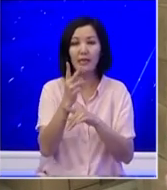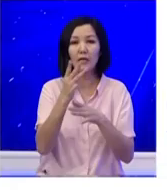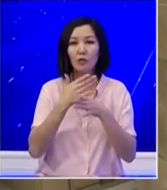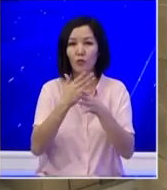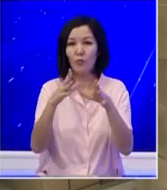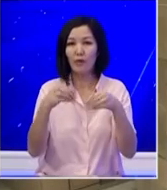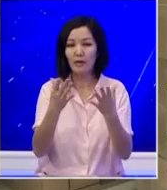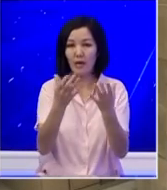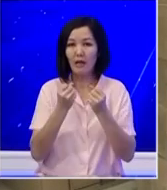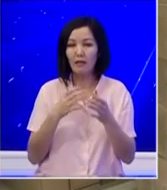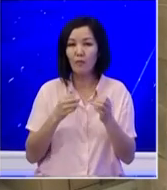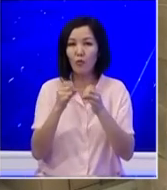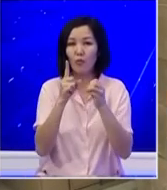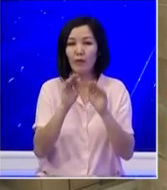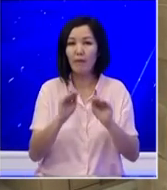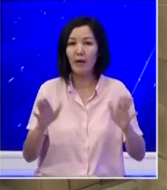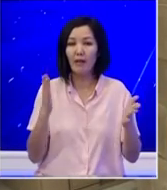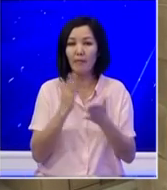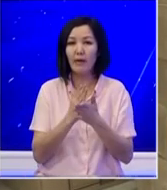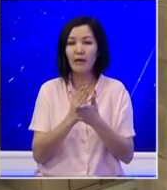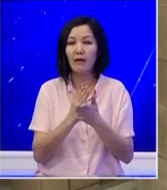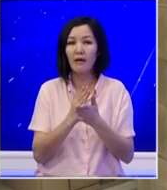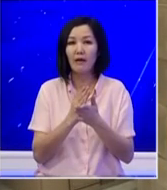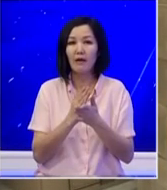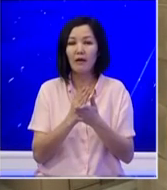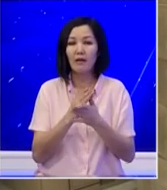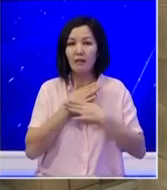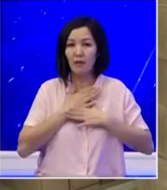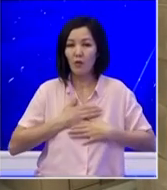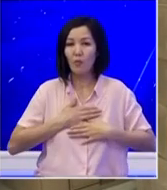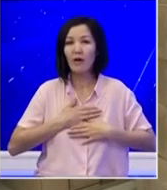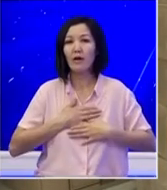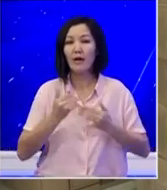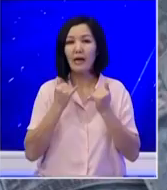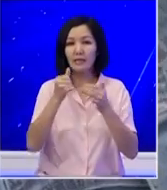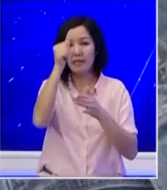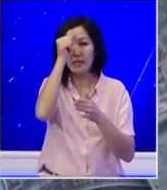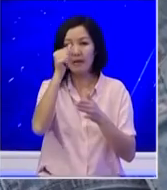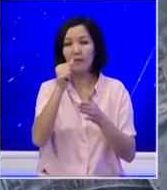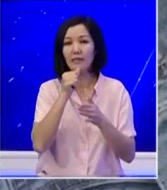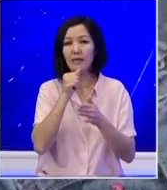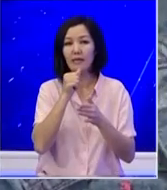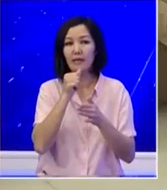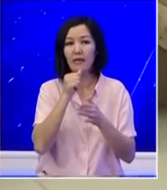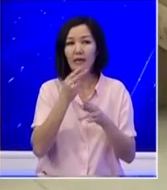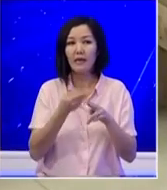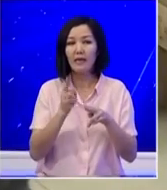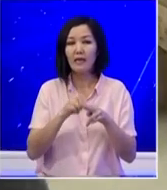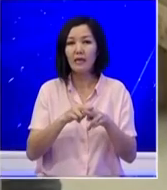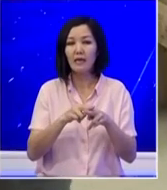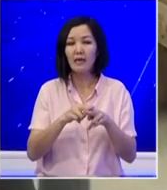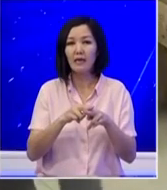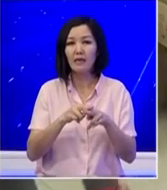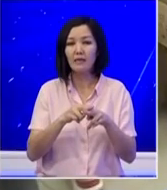атыр. 11 баласының анасымын, Аллаға шүкір. Осы қасиетті Рамазан айында мен осы көпбалалы